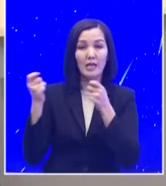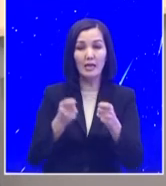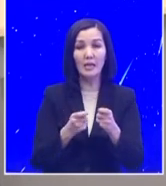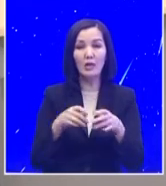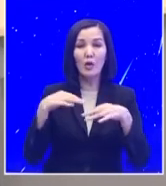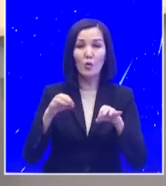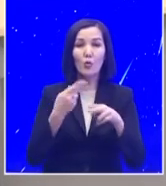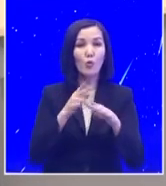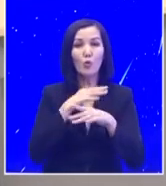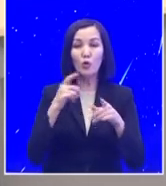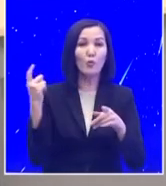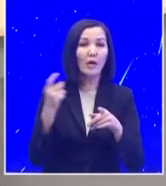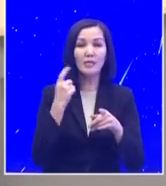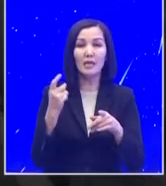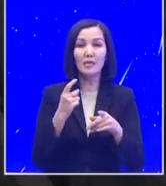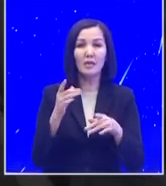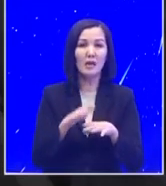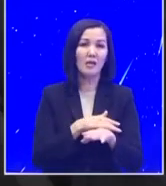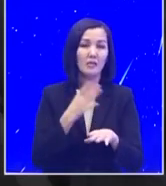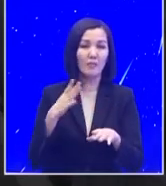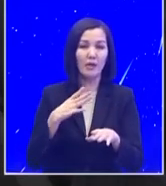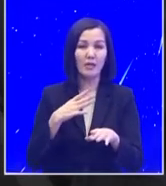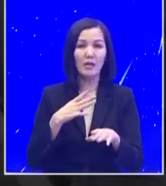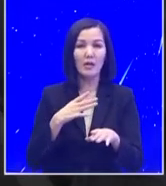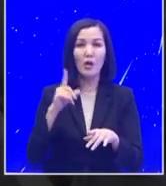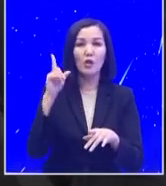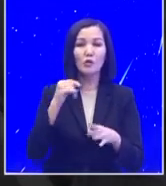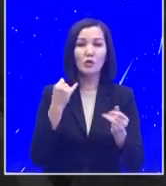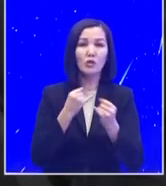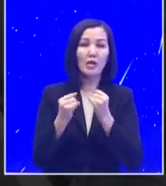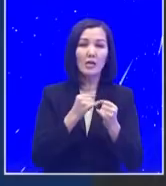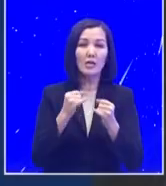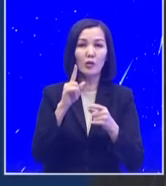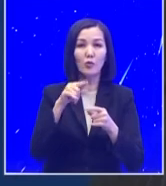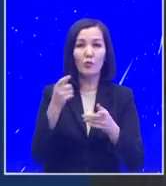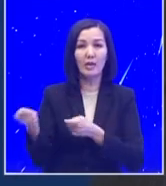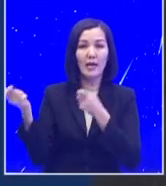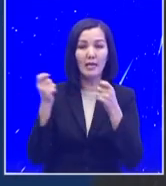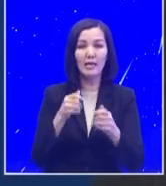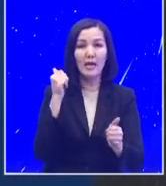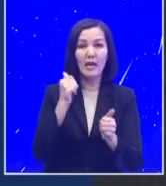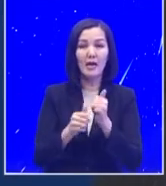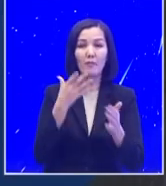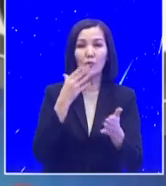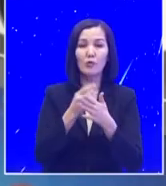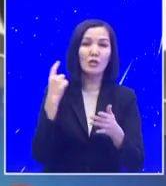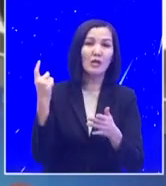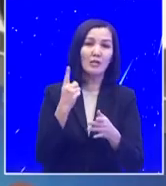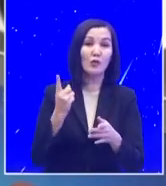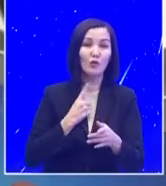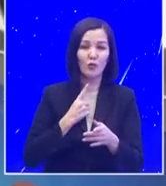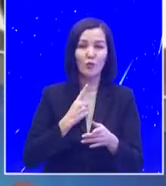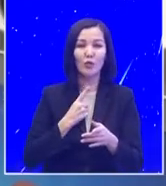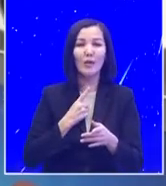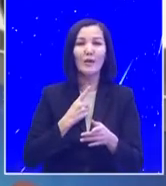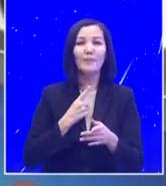баршылық, бірақ иелері асығар емес. Нұрсұлтаннан 100 сары номер алдыртыпты. Әрбірі өз иесін күтіп сарғайып жатыр.